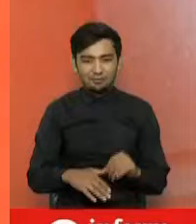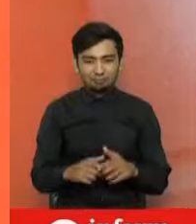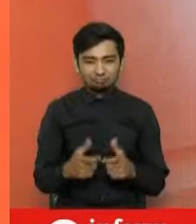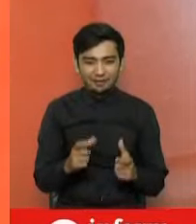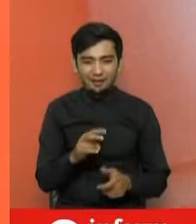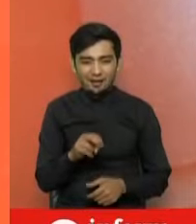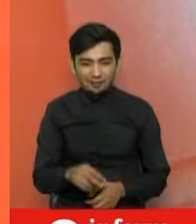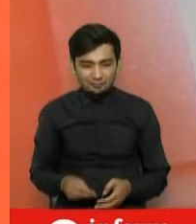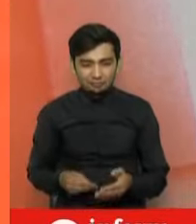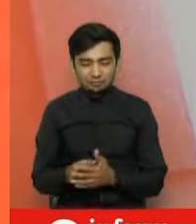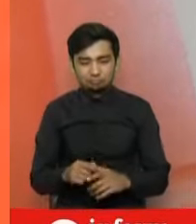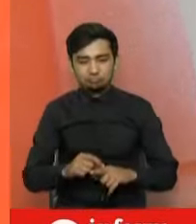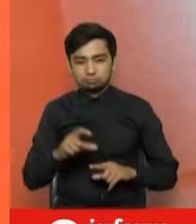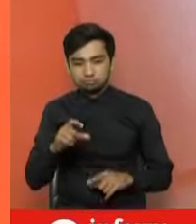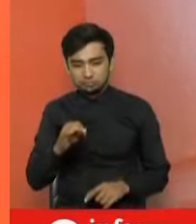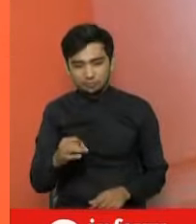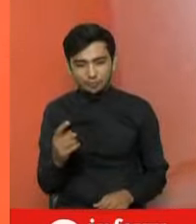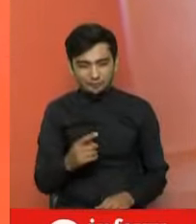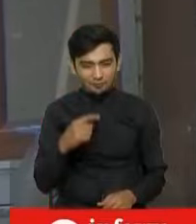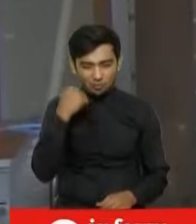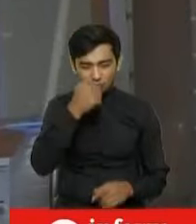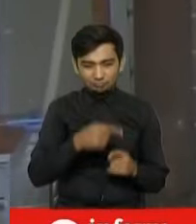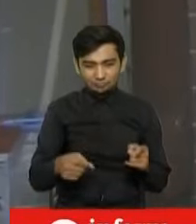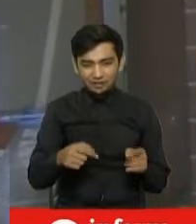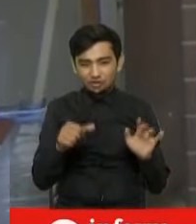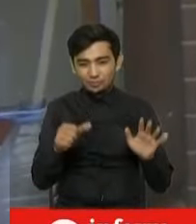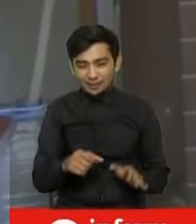В среднем на одного казахстанца в первом полугодии приходилось